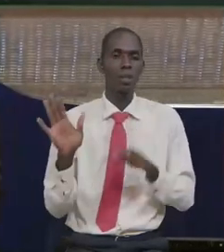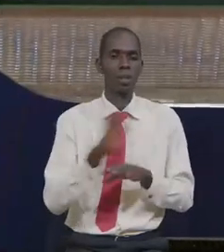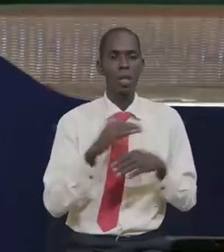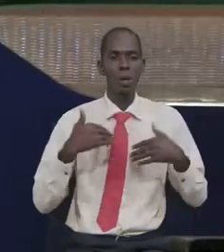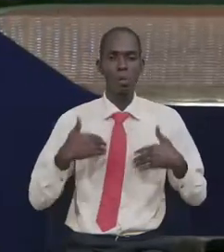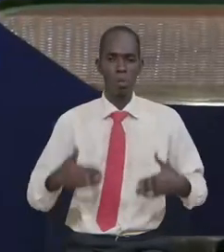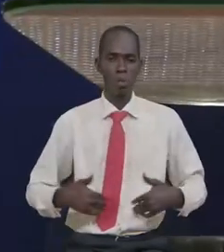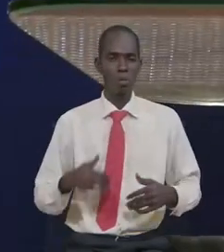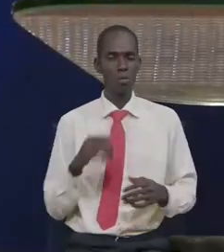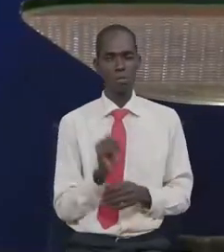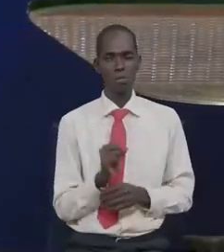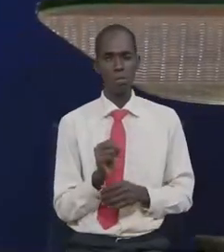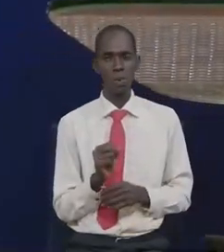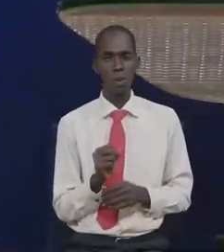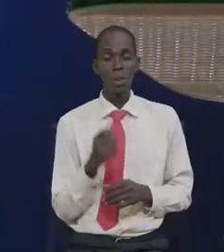Vous comprenez?